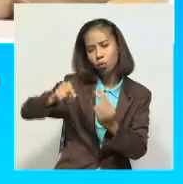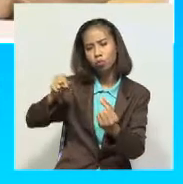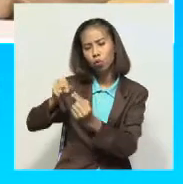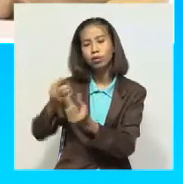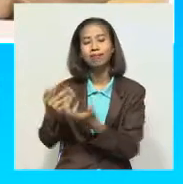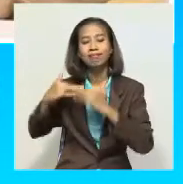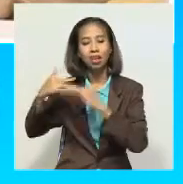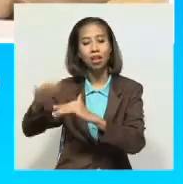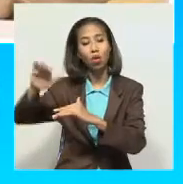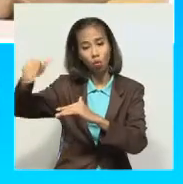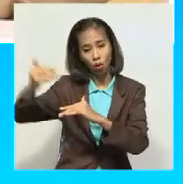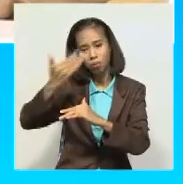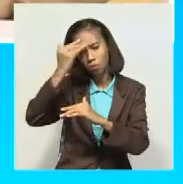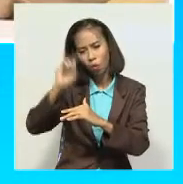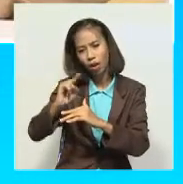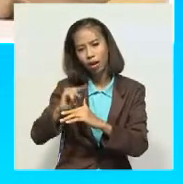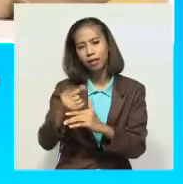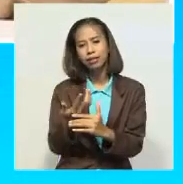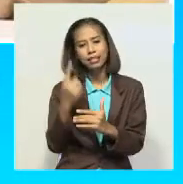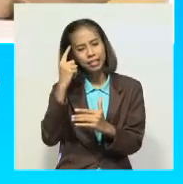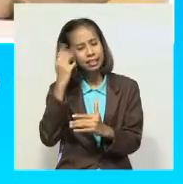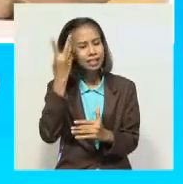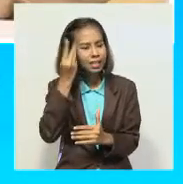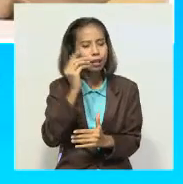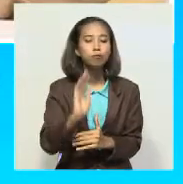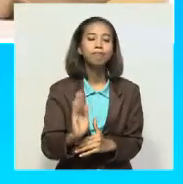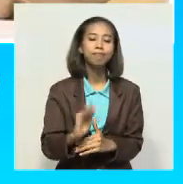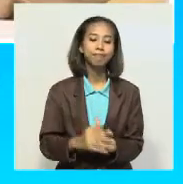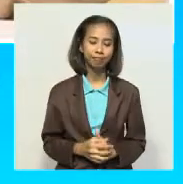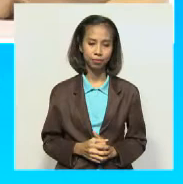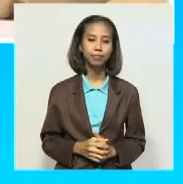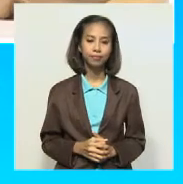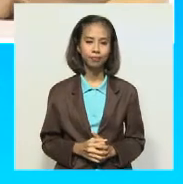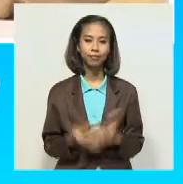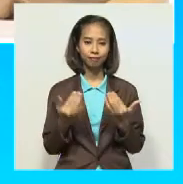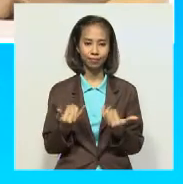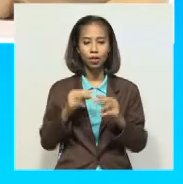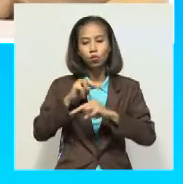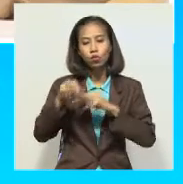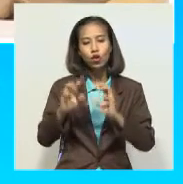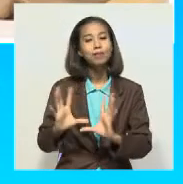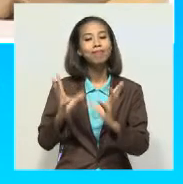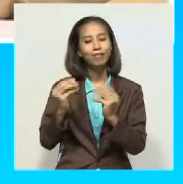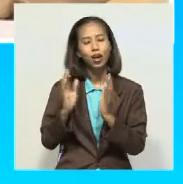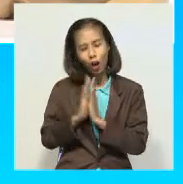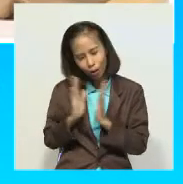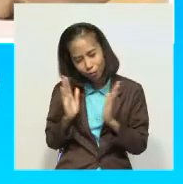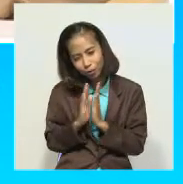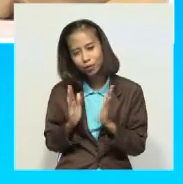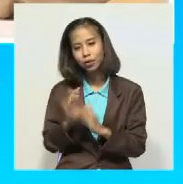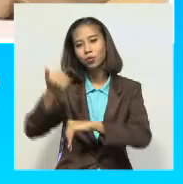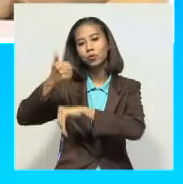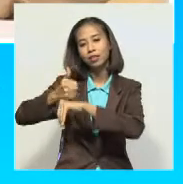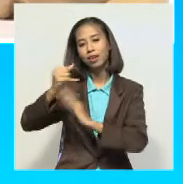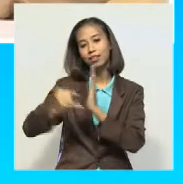นเพื่อที่เราจะได้ไม่ต้องกังวลใจอะไรกันมากนะคะ ค่ะเราขอตรวจสอบเพียงเท่านี้นะคะขอบพระคุณเป็นอย่างสูงเลยนะคะ